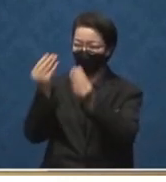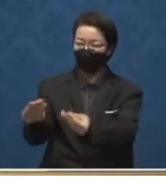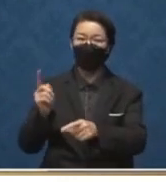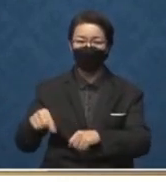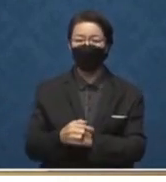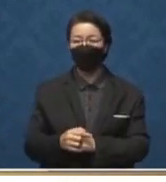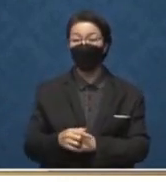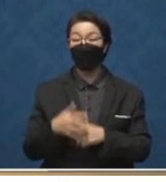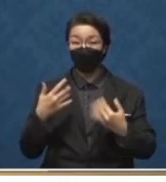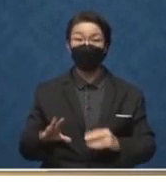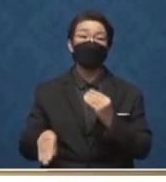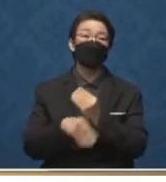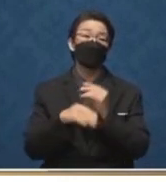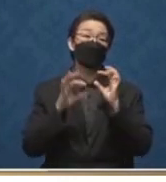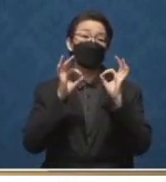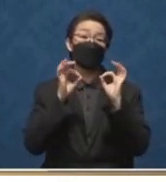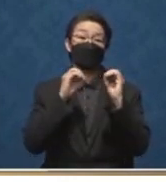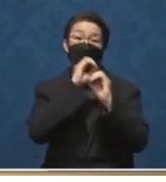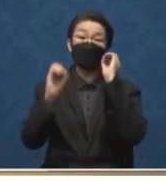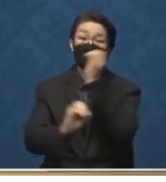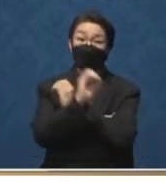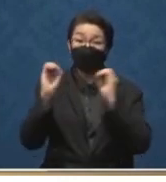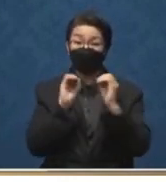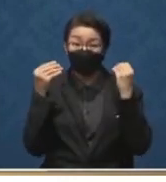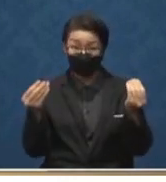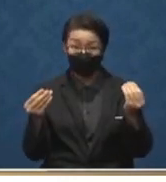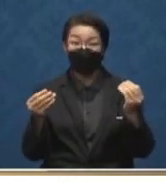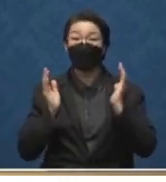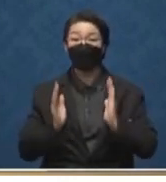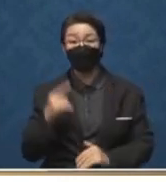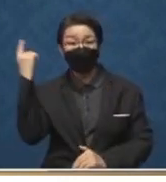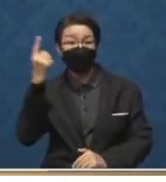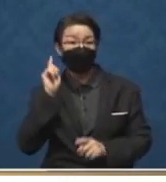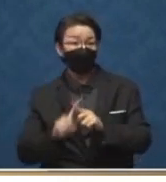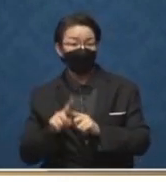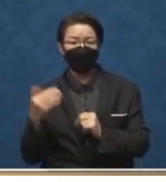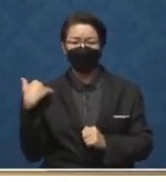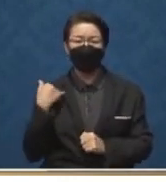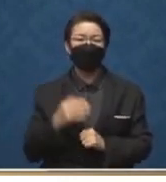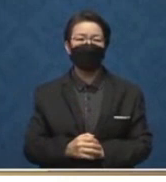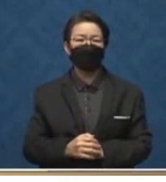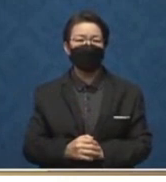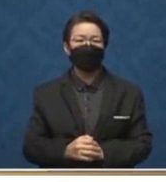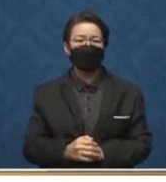เรองความปลดภัยครัรัฐต้ใหความปลดภัยกันกทองเที่ยวทุกปรีครัจะมีการ